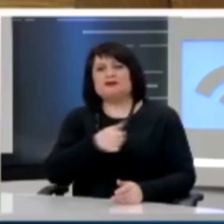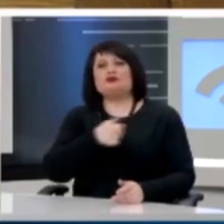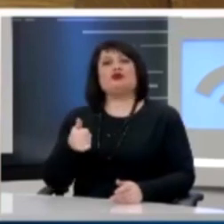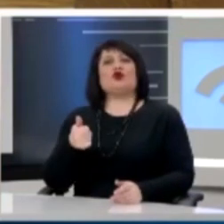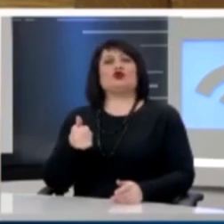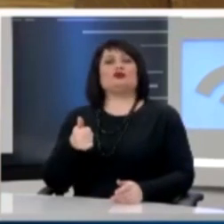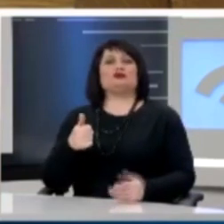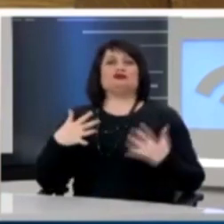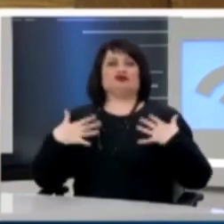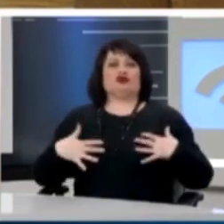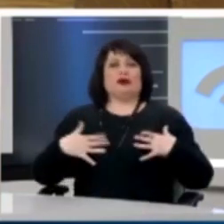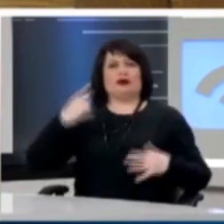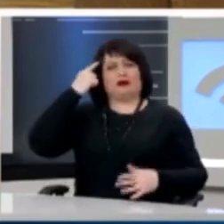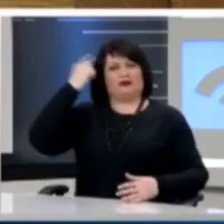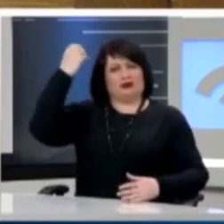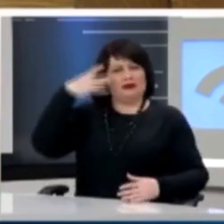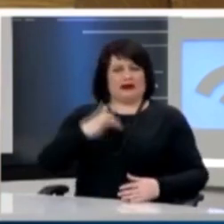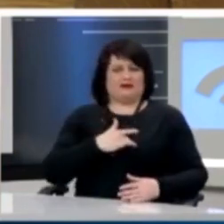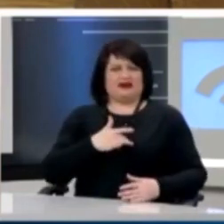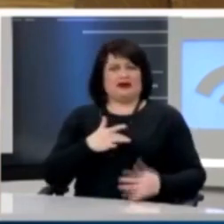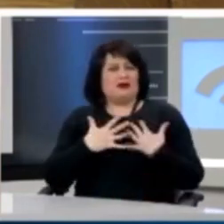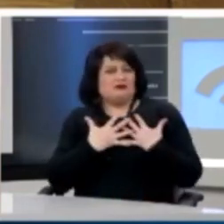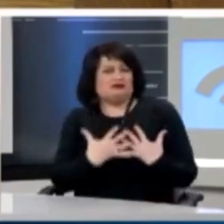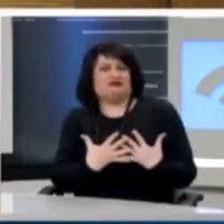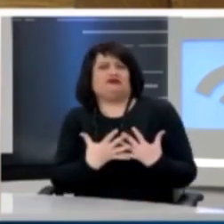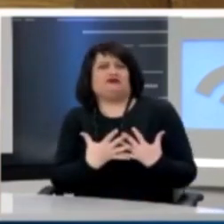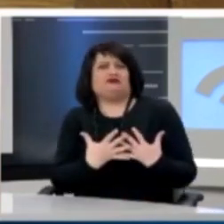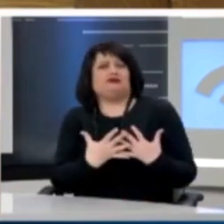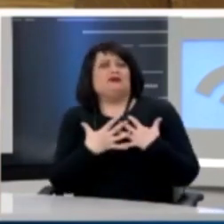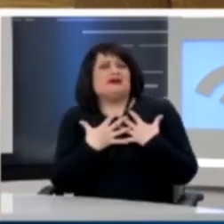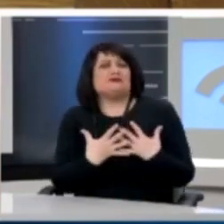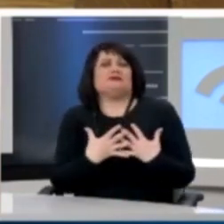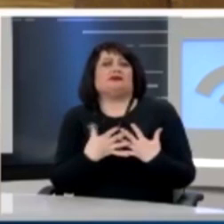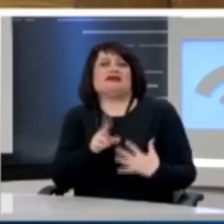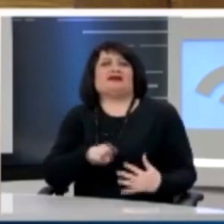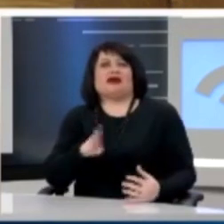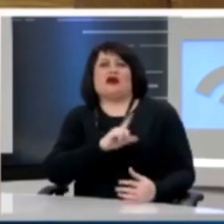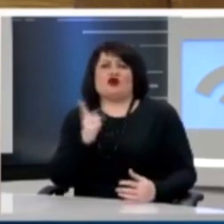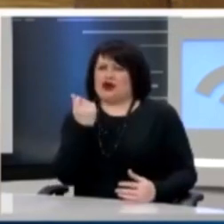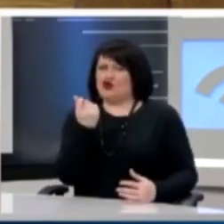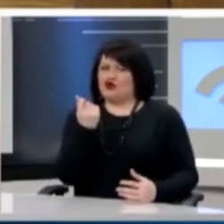στη σωματική, πνευματική, ψυχική έλξη, χωρίς να περιορίζεται